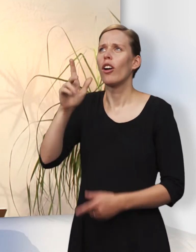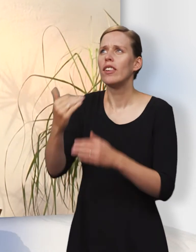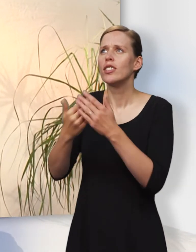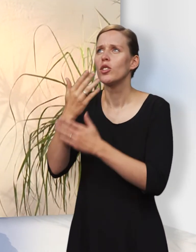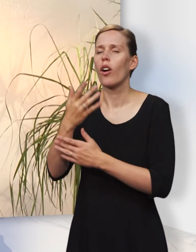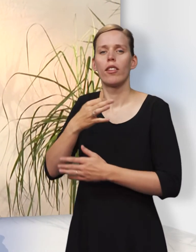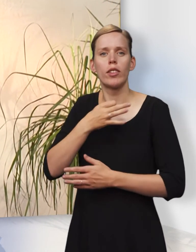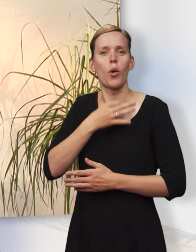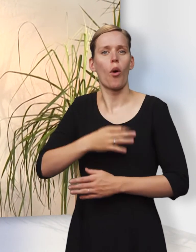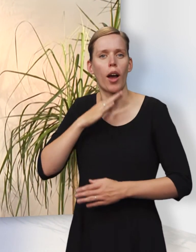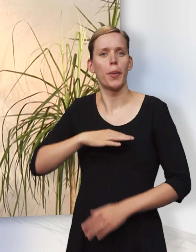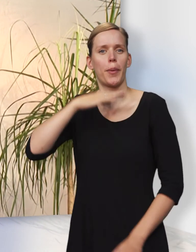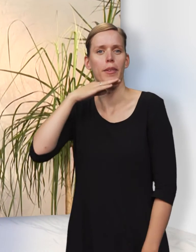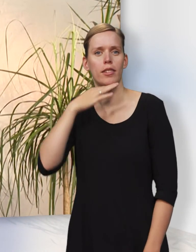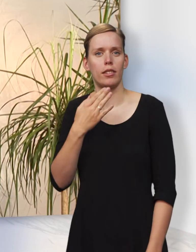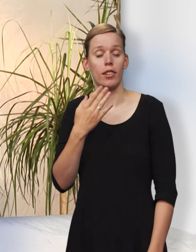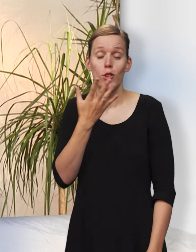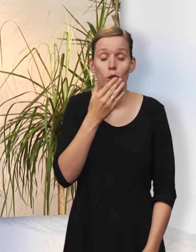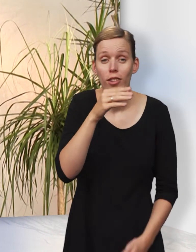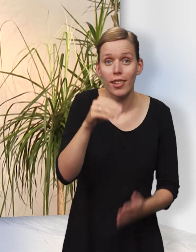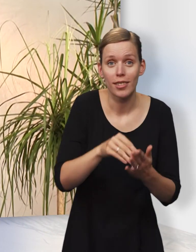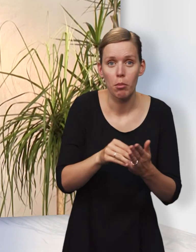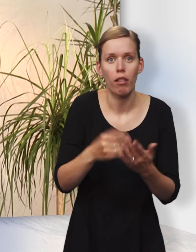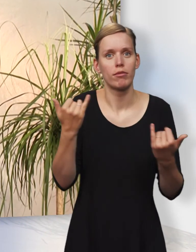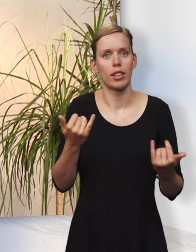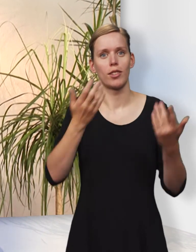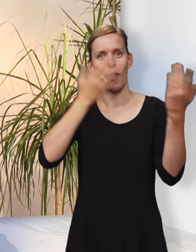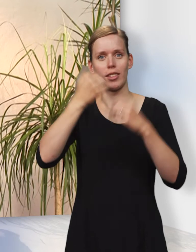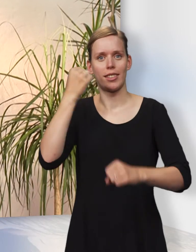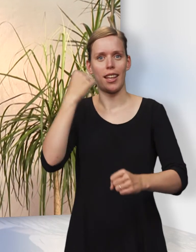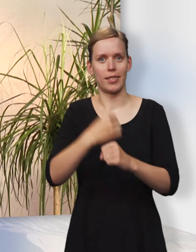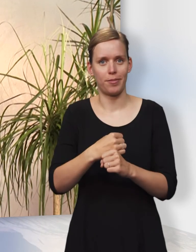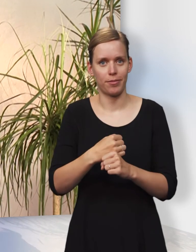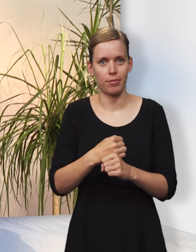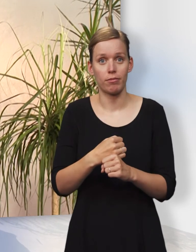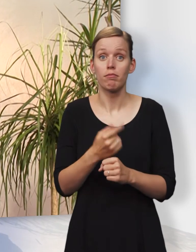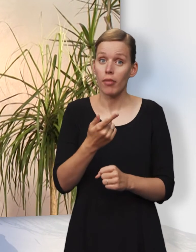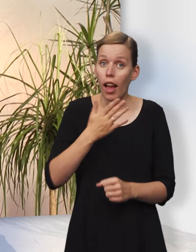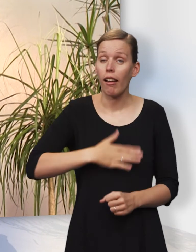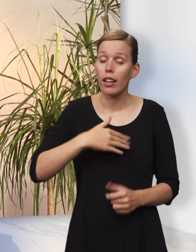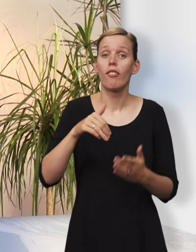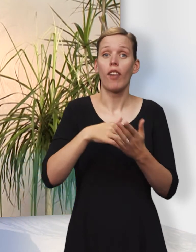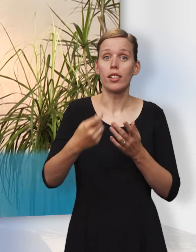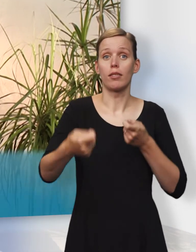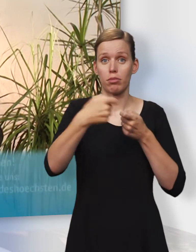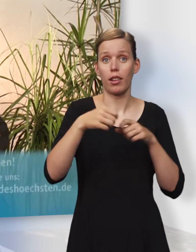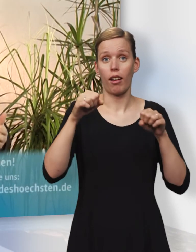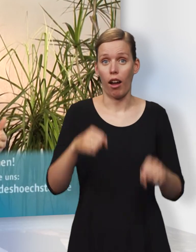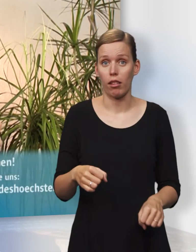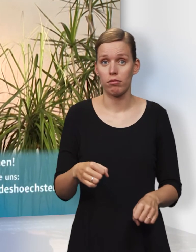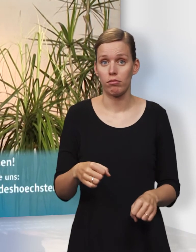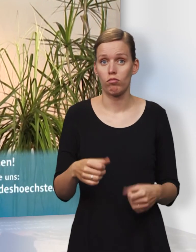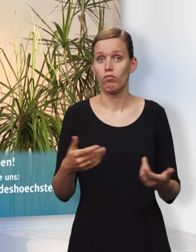stillen. Schön, dass Sie bei uns waren. Wir sind am Ende des Gottesdienstes. Gerne können Sie mit uns in Verbindung bleiben. Das